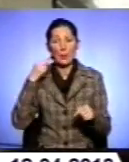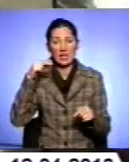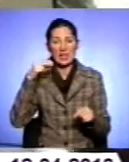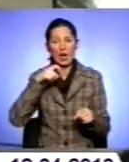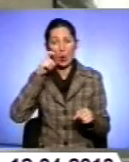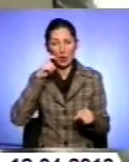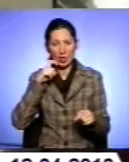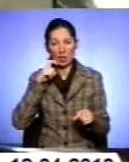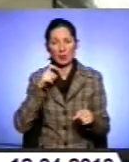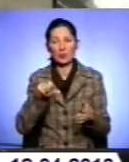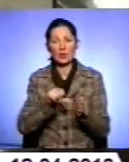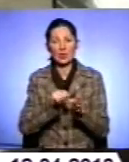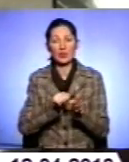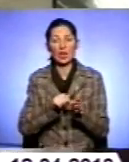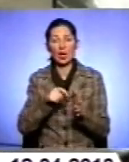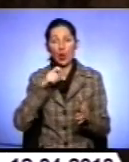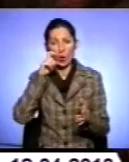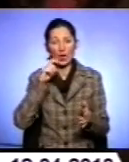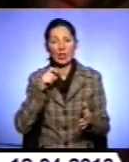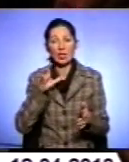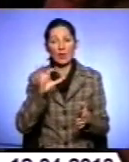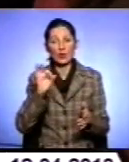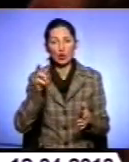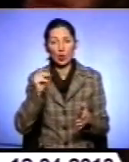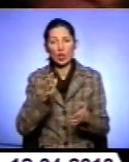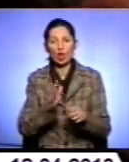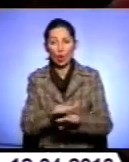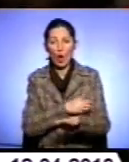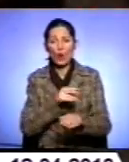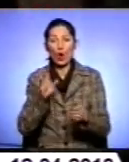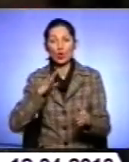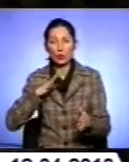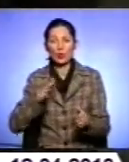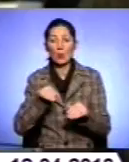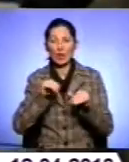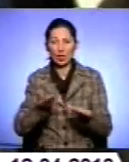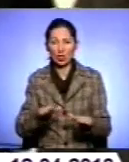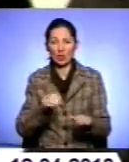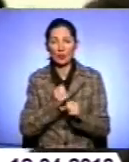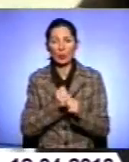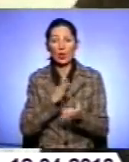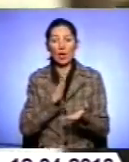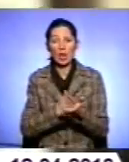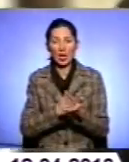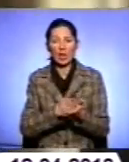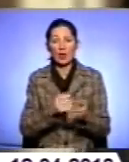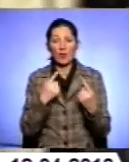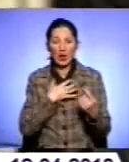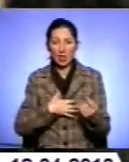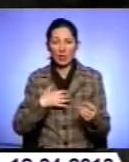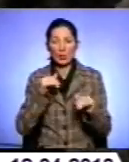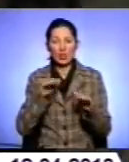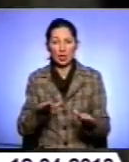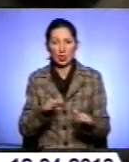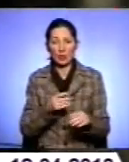представника України у СОТ є довгоочікуваним рішенням, адже робота представників є вкрай важливою для країн, які значною мірою залежать від зовнішньої торгівлі,